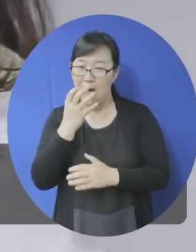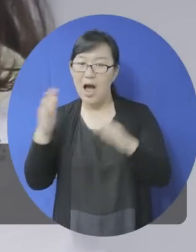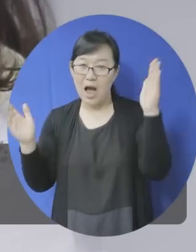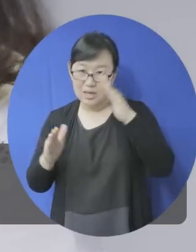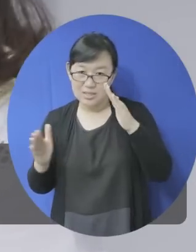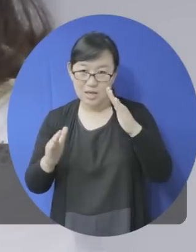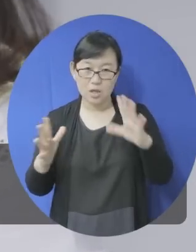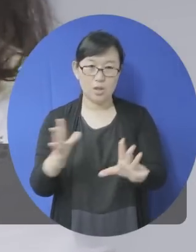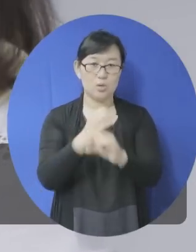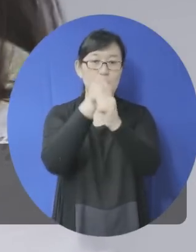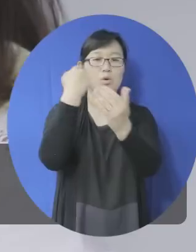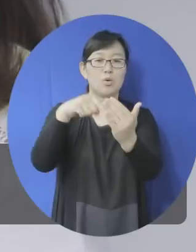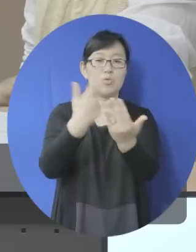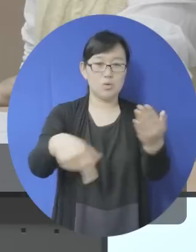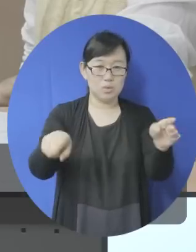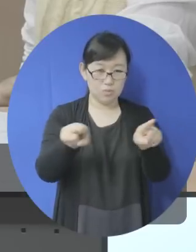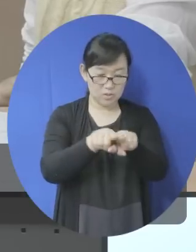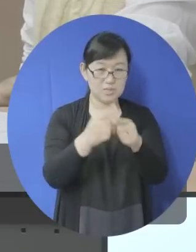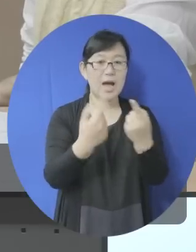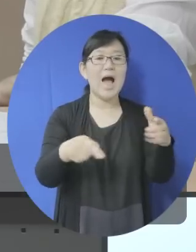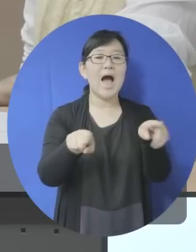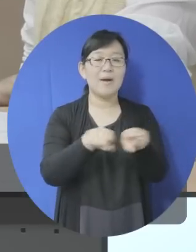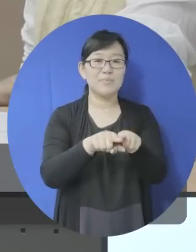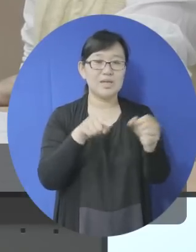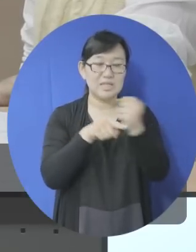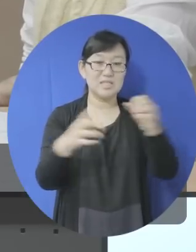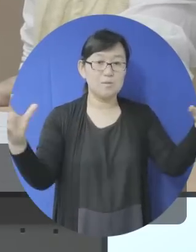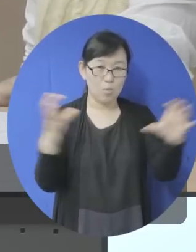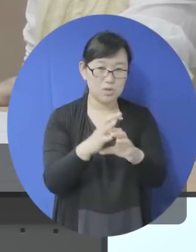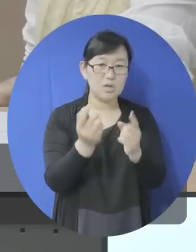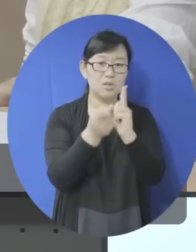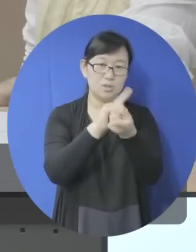유아든 통합교육을 위해서 함께 뜻을 모아서